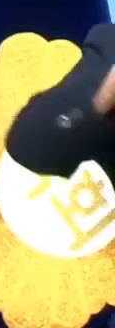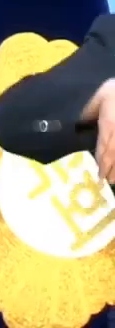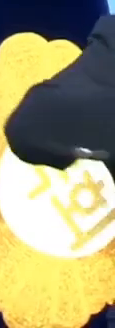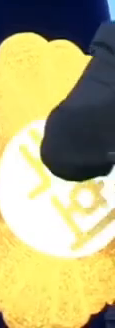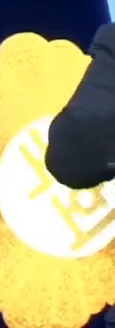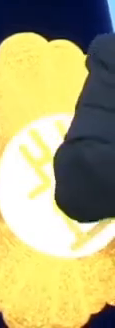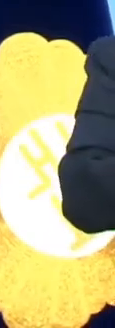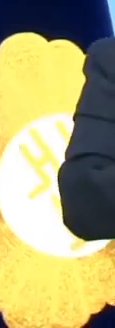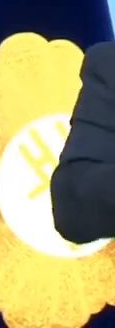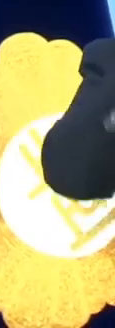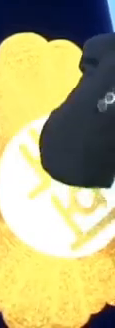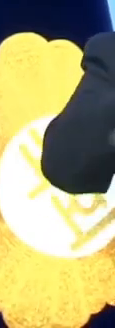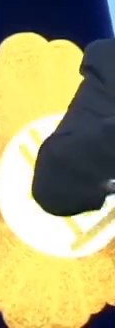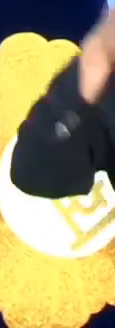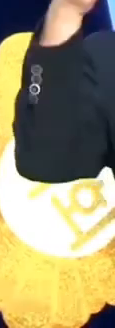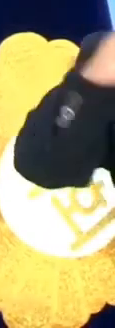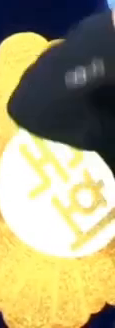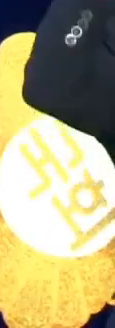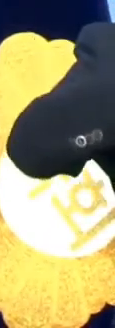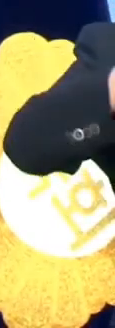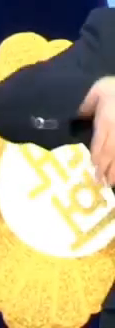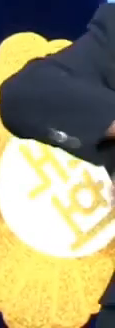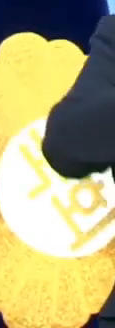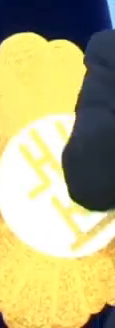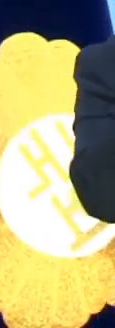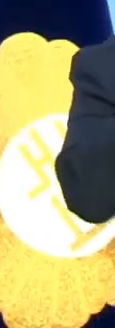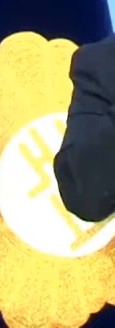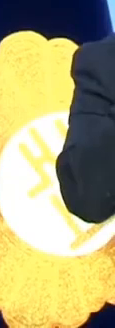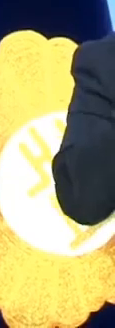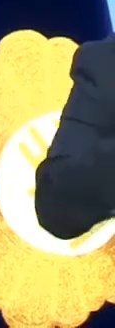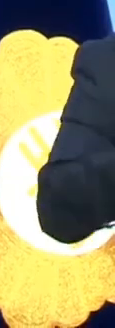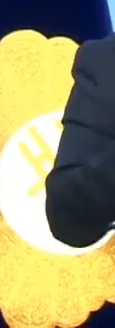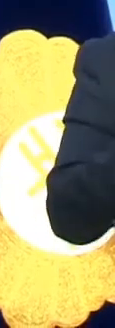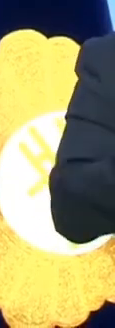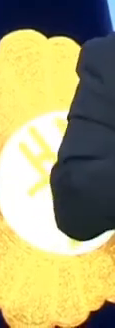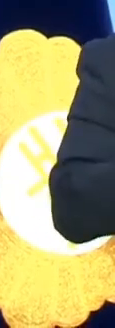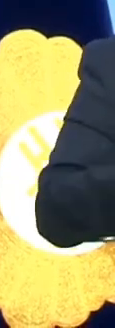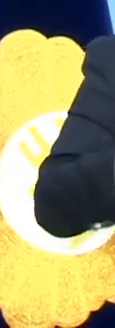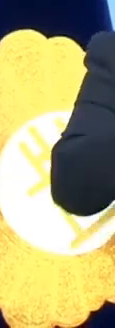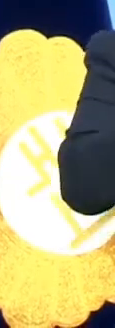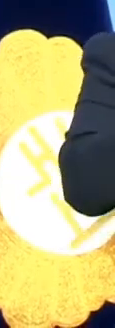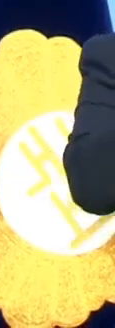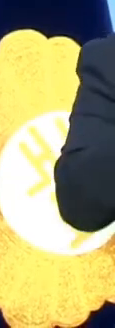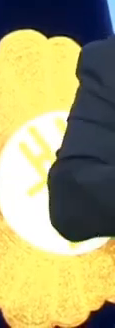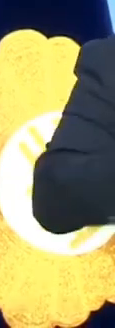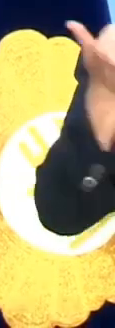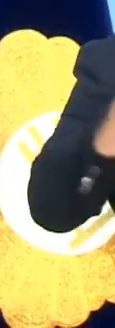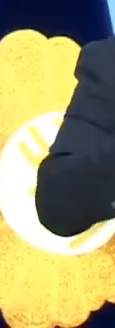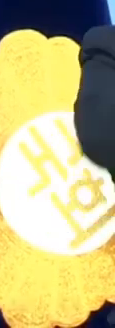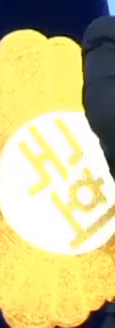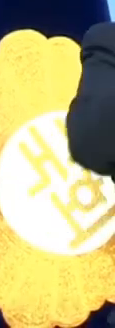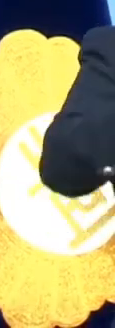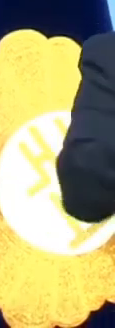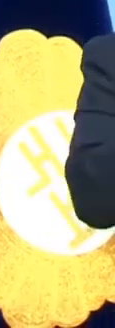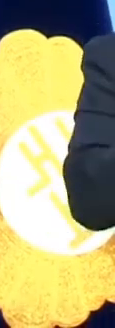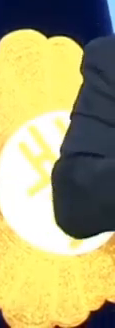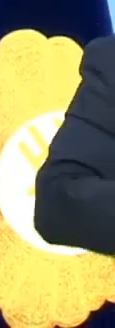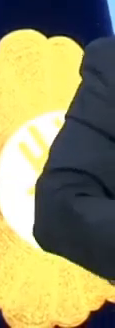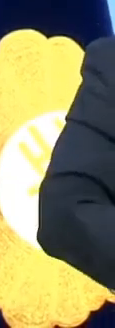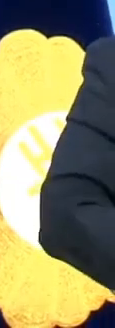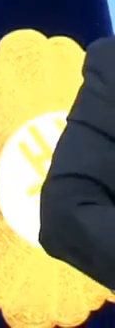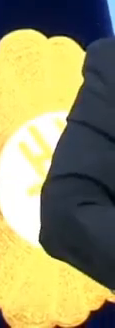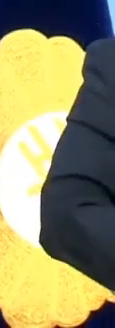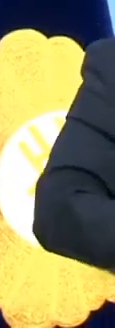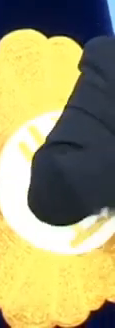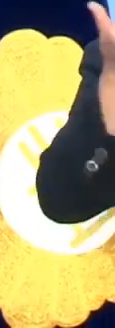방문하여서 집중호우 현황을 살펴보고 대처 반응을 논의합니다 다음 국회 소속 기관 * 조율 중입니다